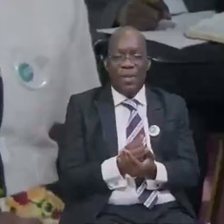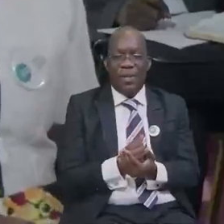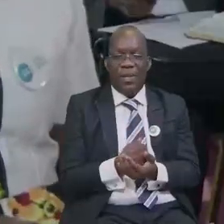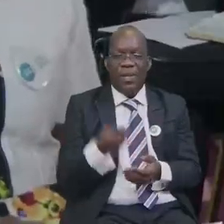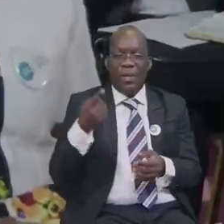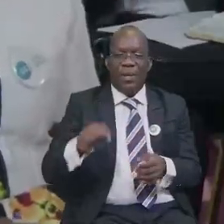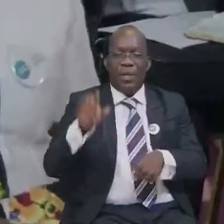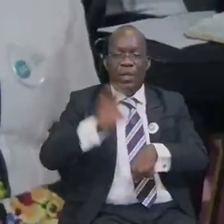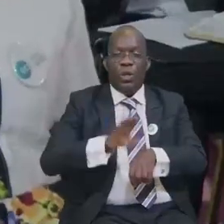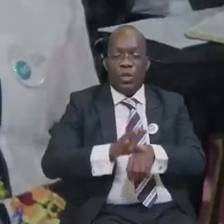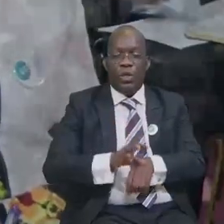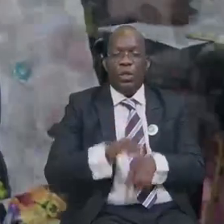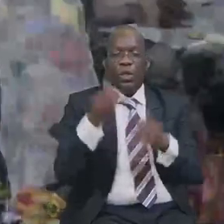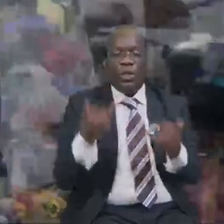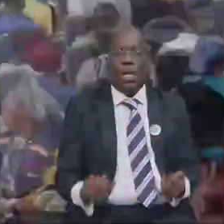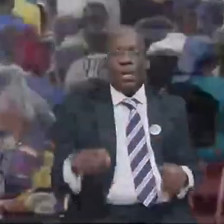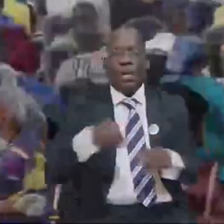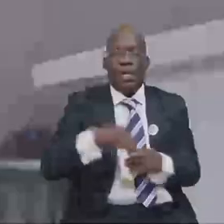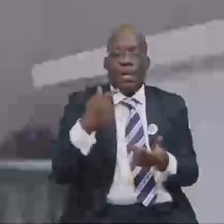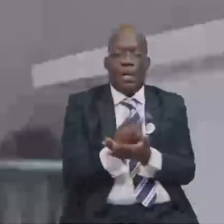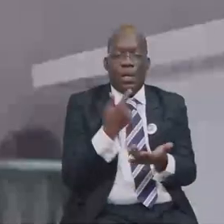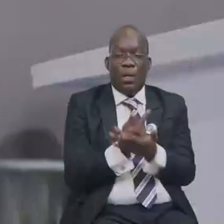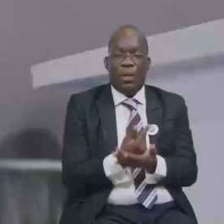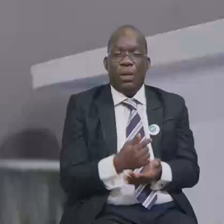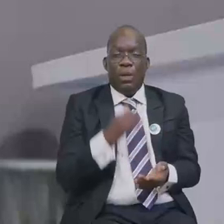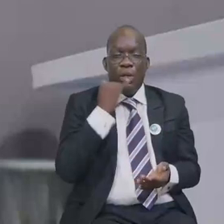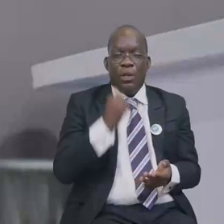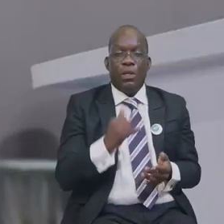L'église maintenant au Ghana, la vie profonde,